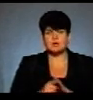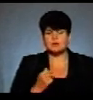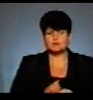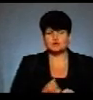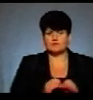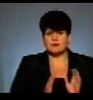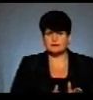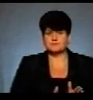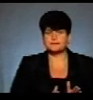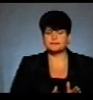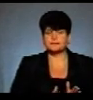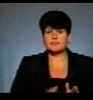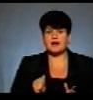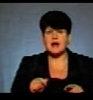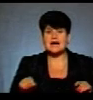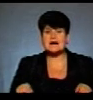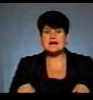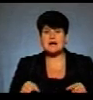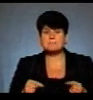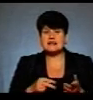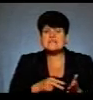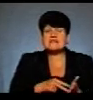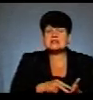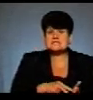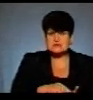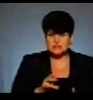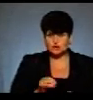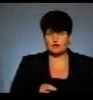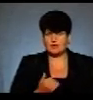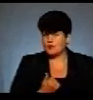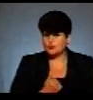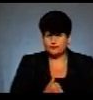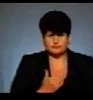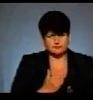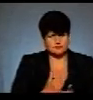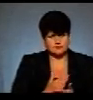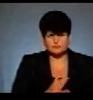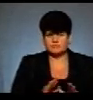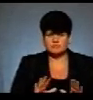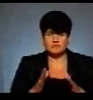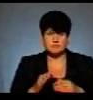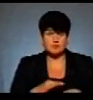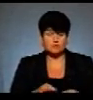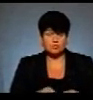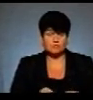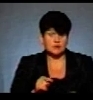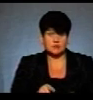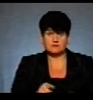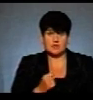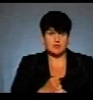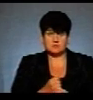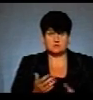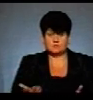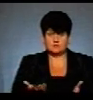дію. А реабілітаційна функція, яка ключовою є при випадках булінгу, вона не